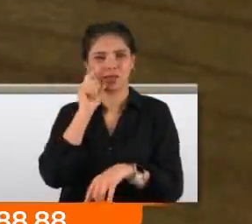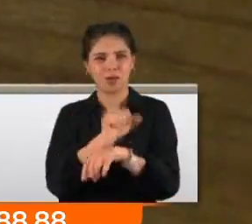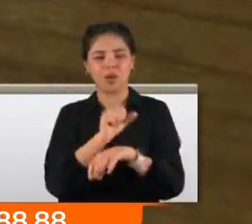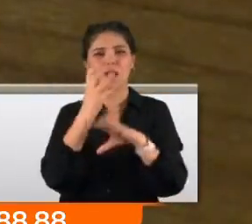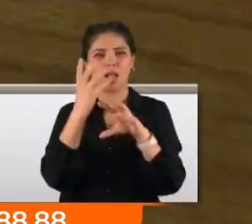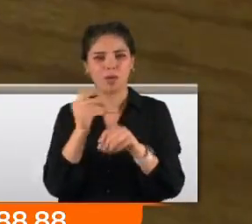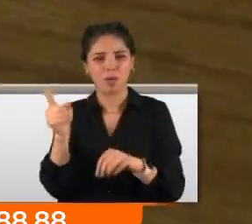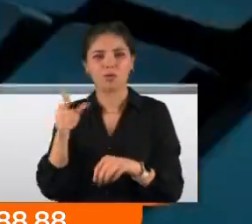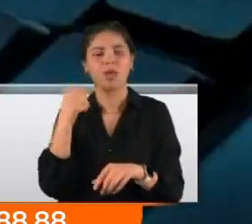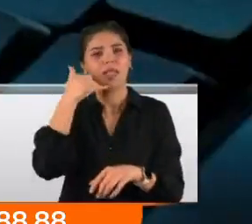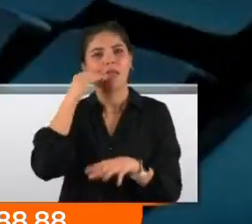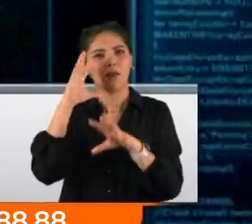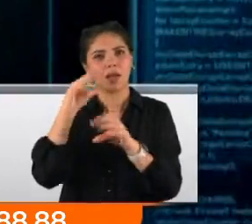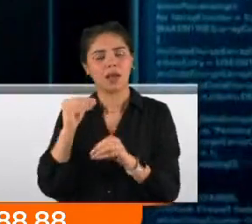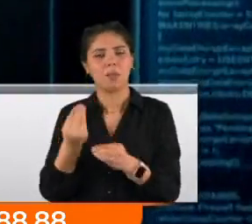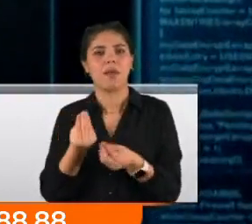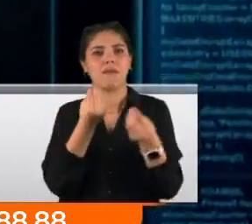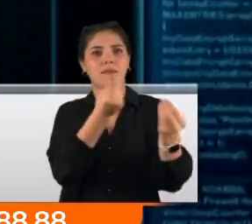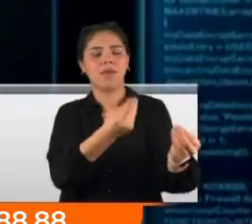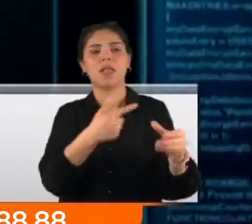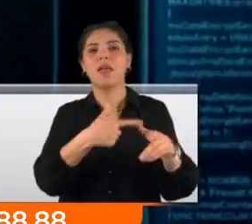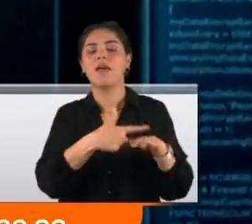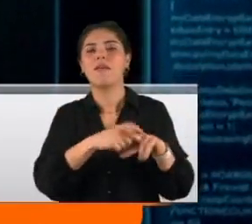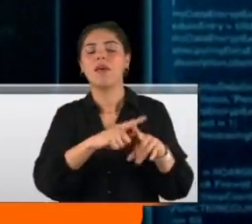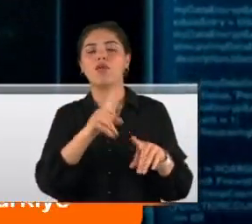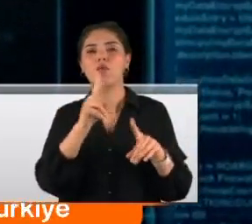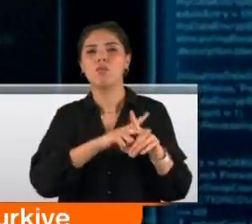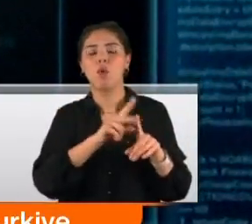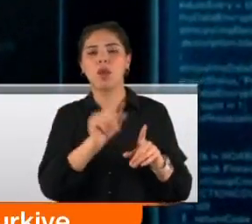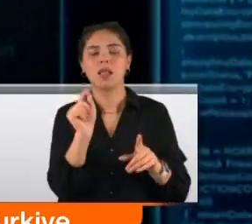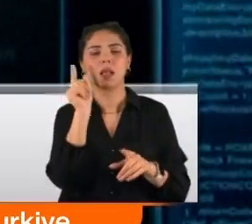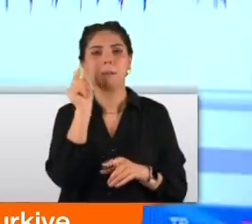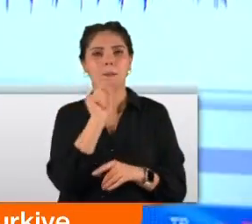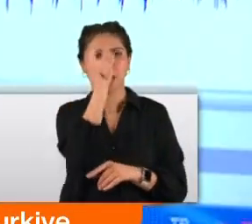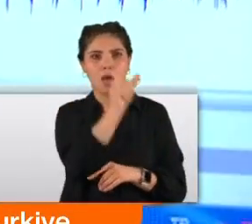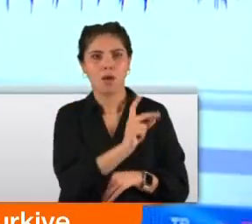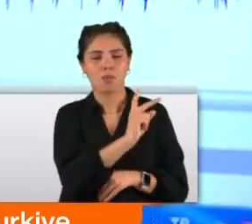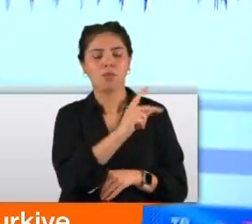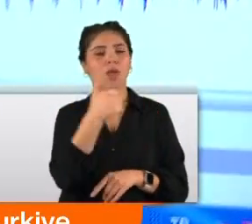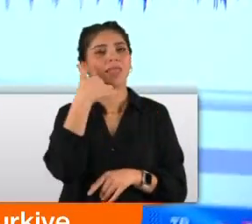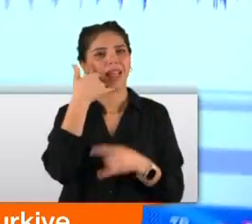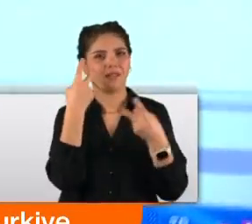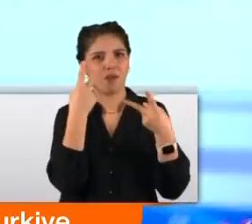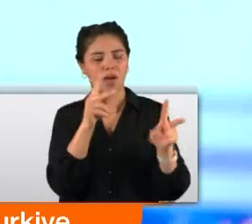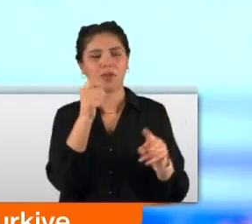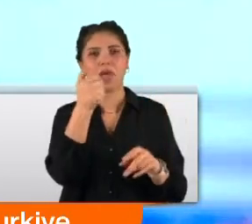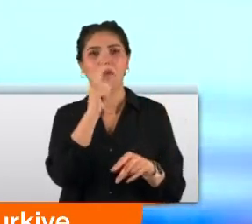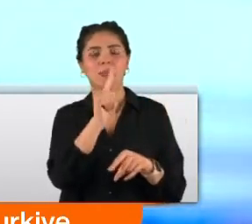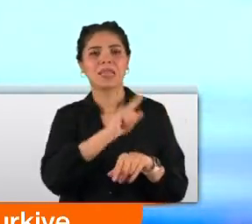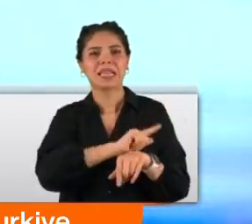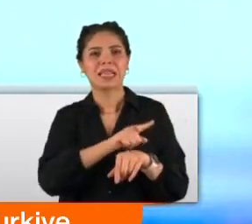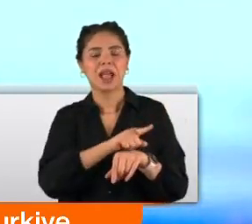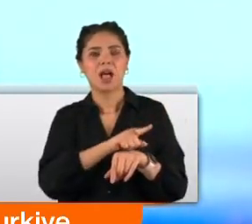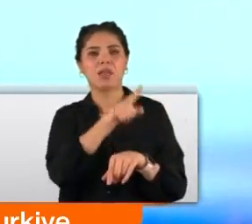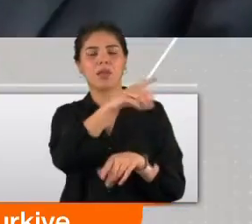telefonunu kapatıp teslim etti. FETÖ'cü polis memuru Hanifi Öfaydın ise telefonu açtı. 61 saniyelik kumpas çarkı işte o